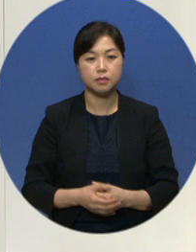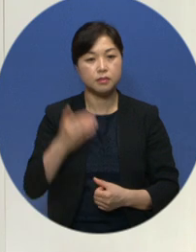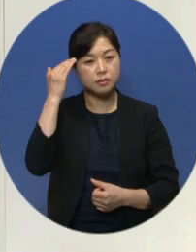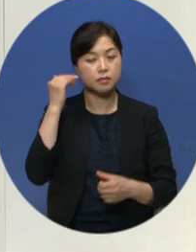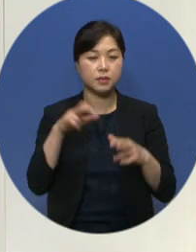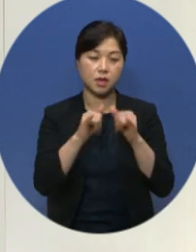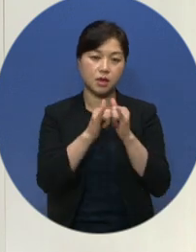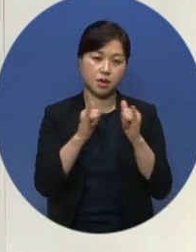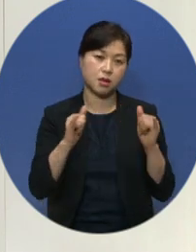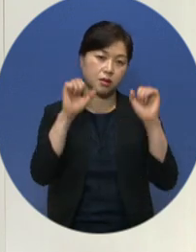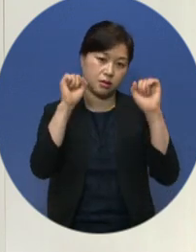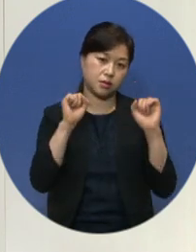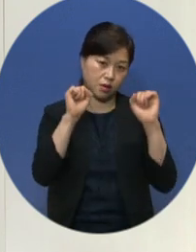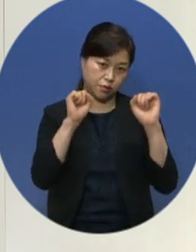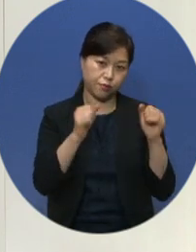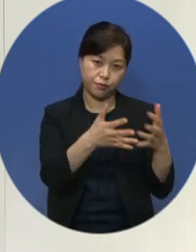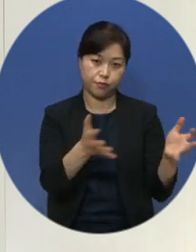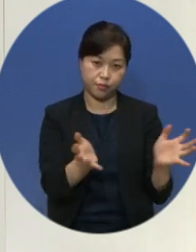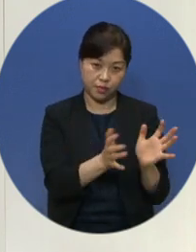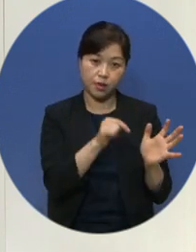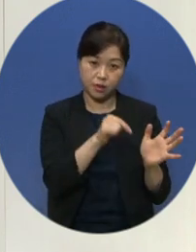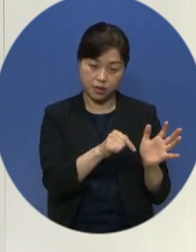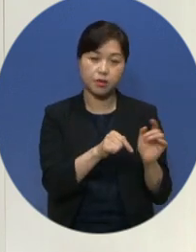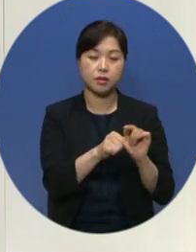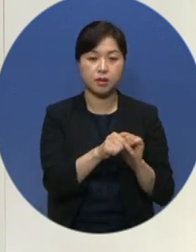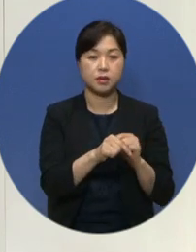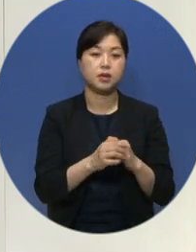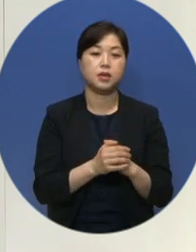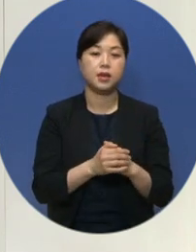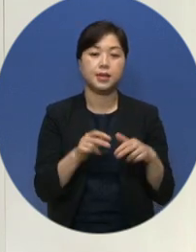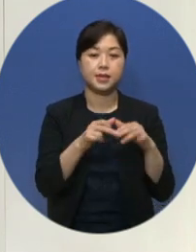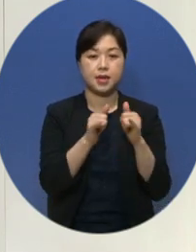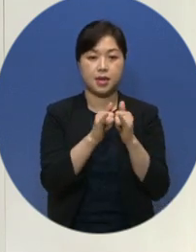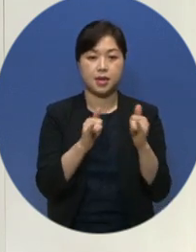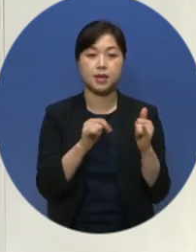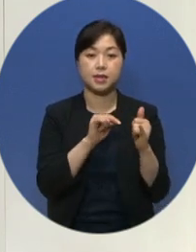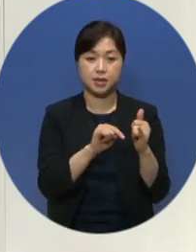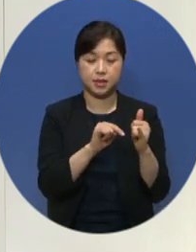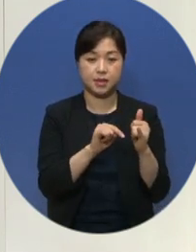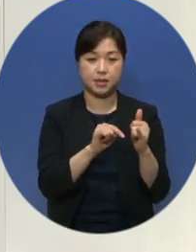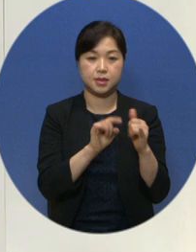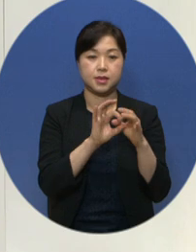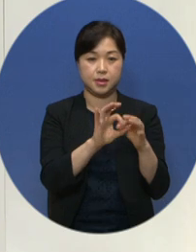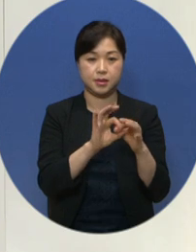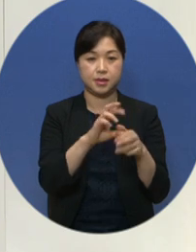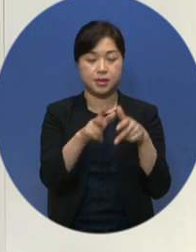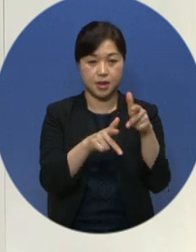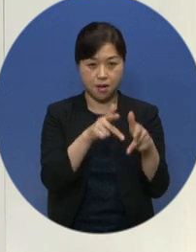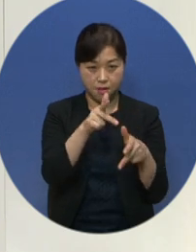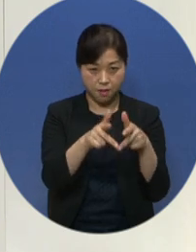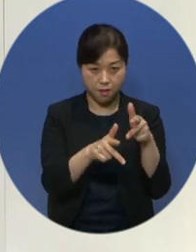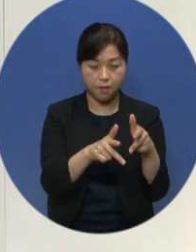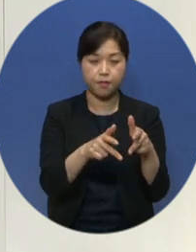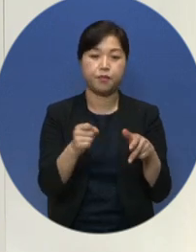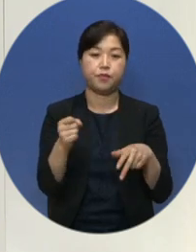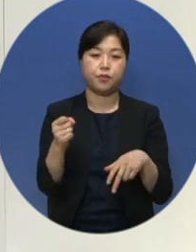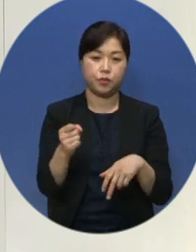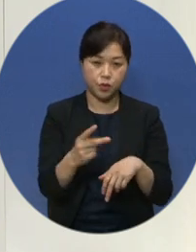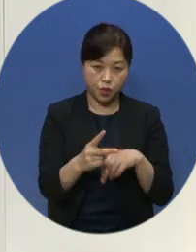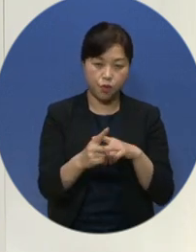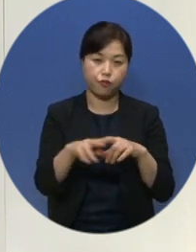웃기는 지그 장애인들이 에 장애인들 대상으로 어 그 사업을 진행하고